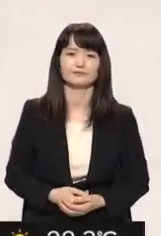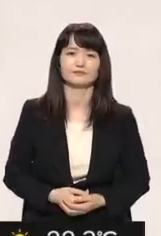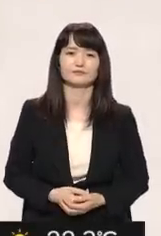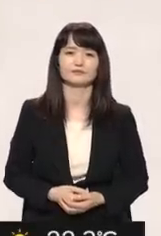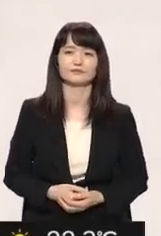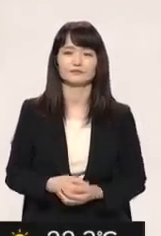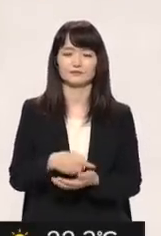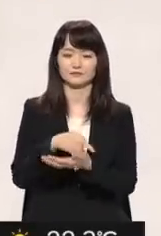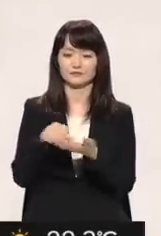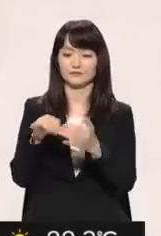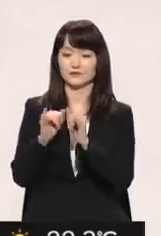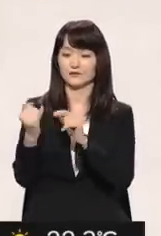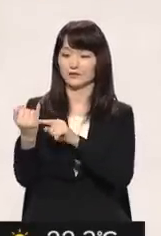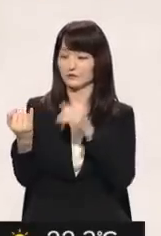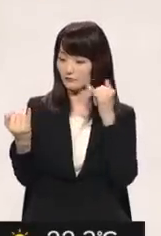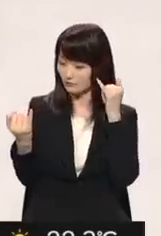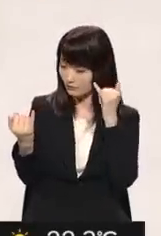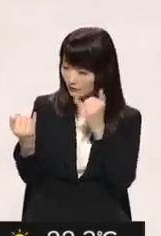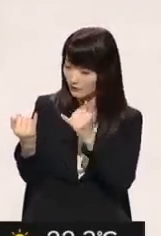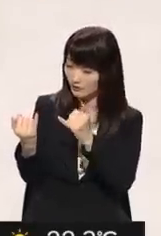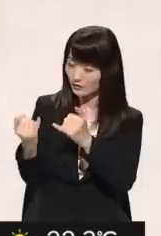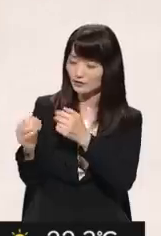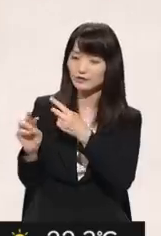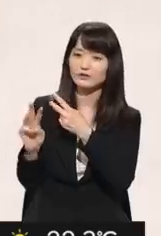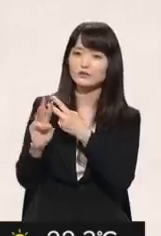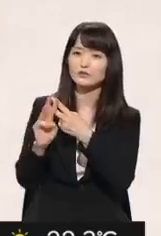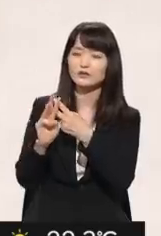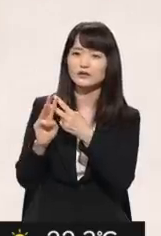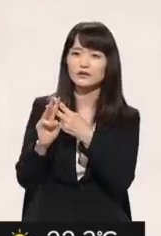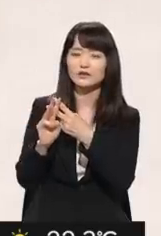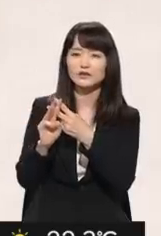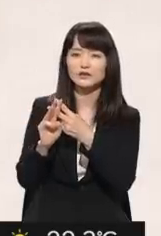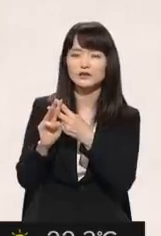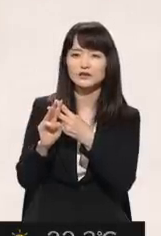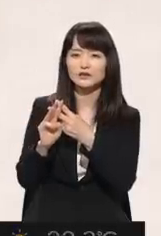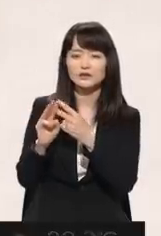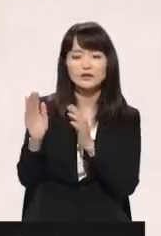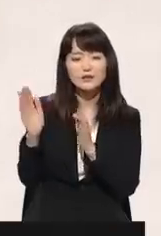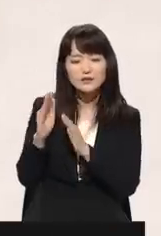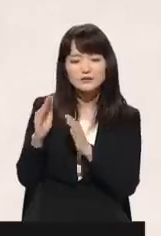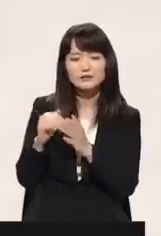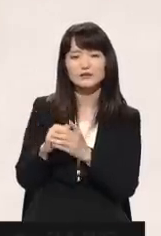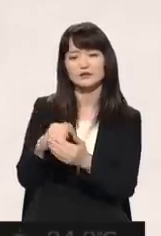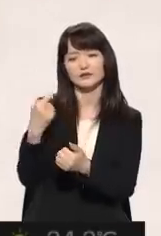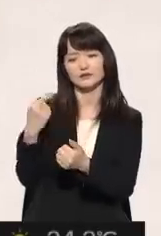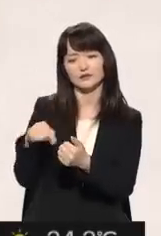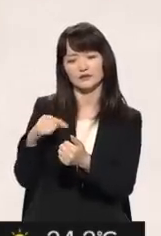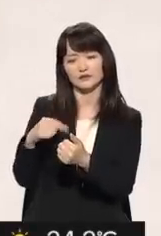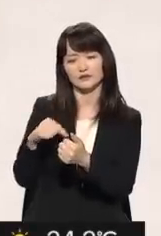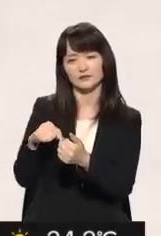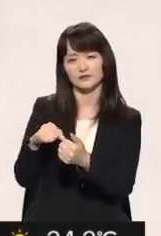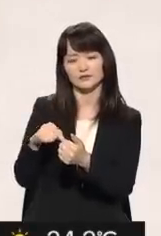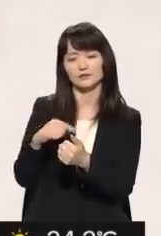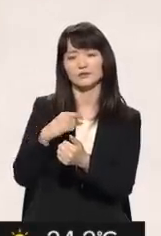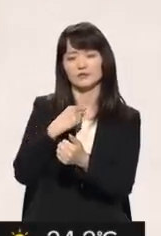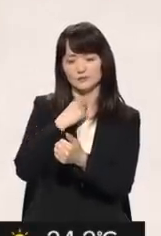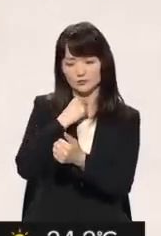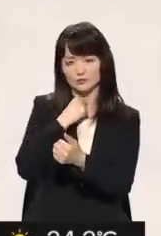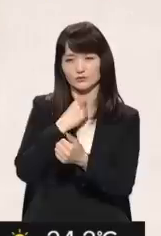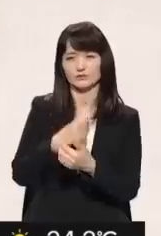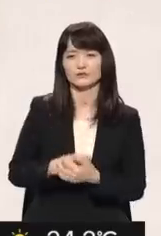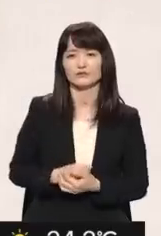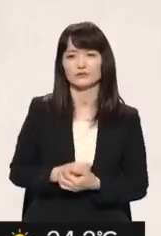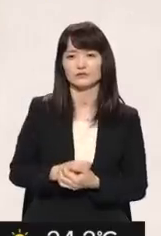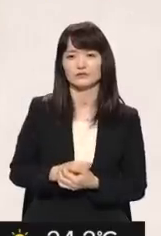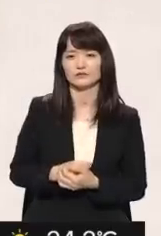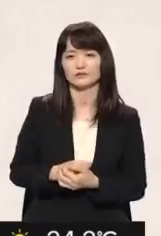이제 피해자에게 연락을 할 때도 중학교 3학년 아이가 영어 과외를 받고 싶다라고 하면서 이제 영어 과외를 받으러 간 건데 반대로